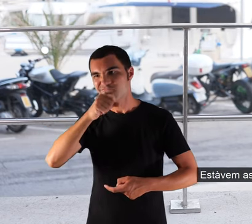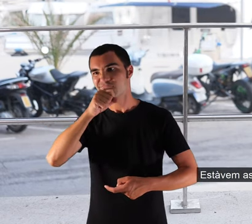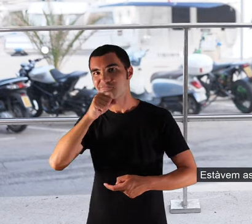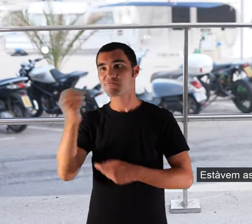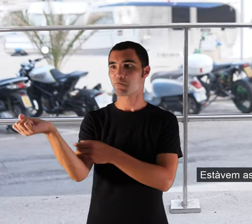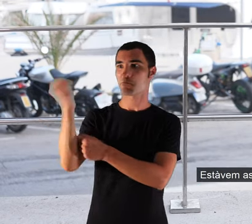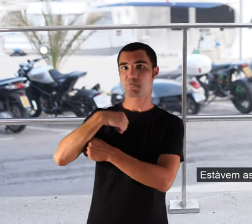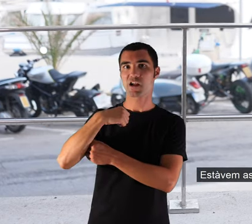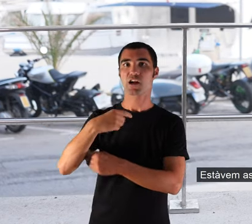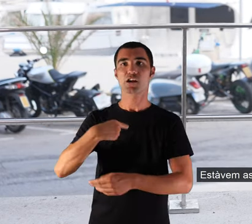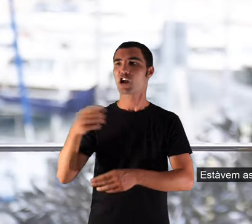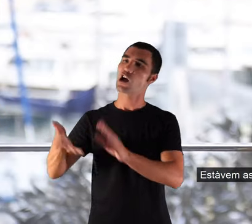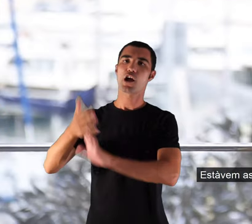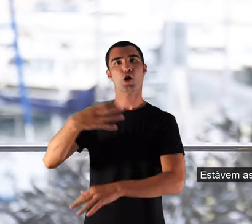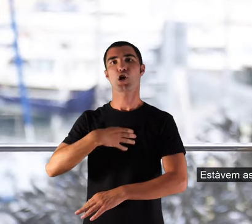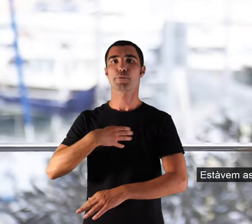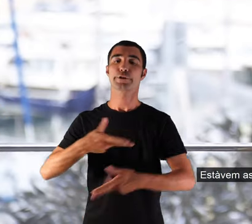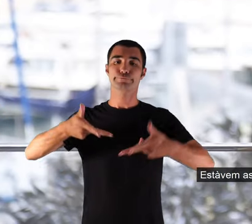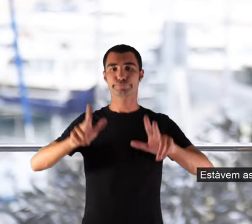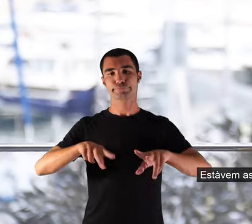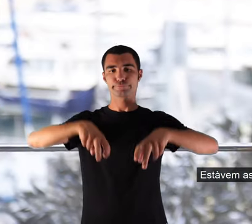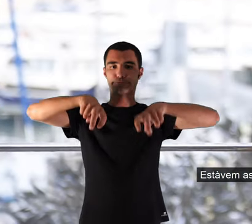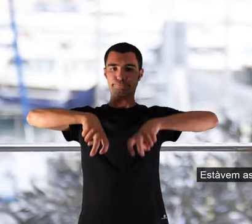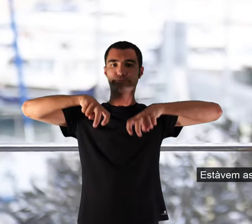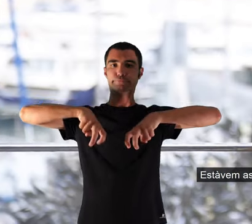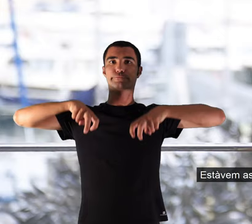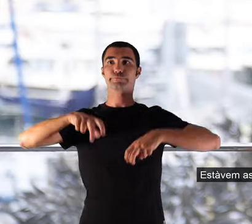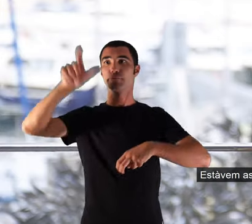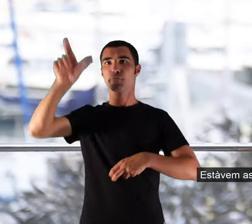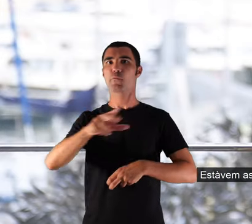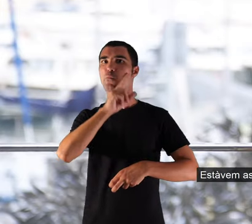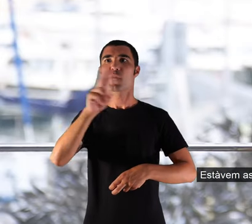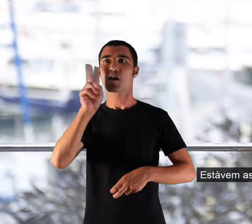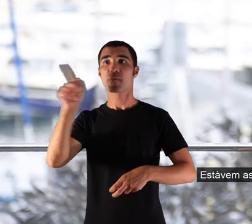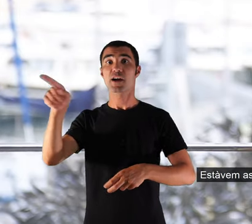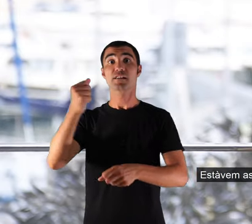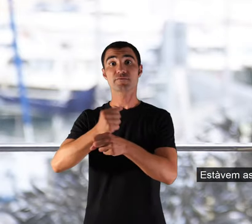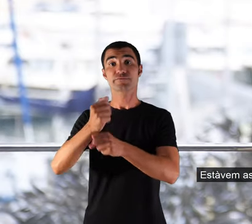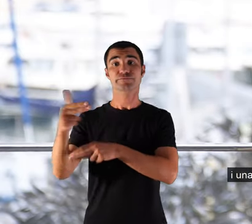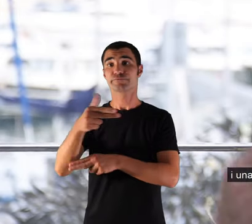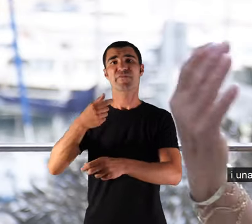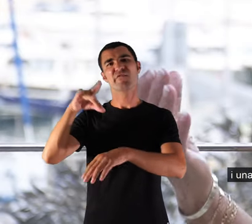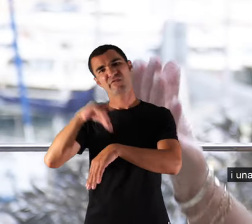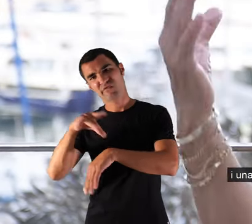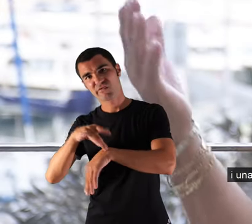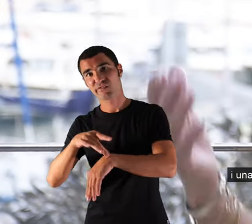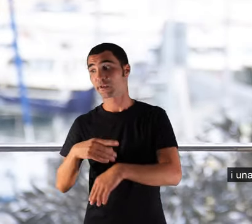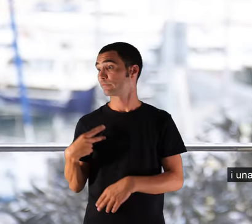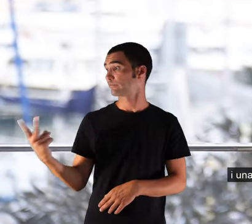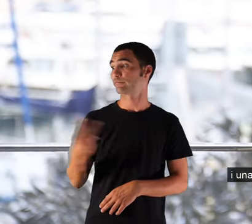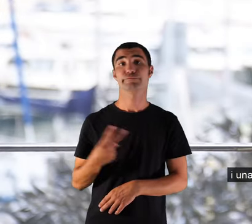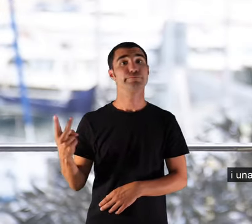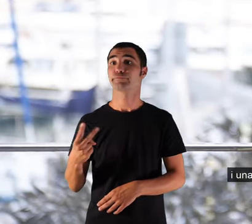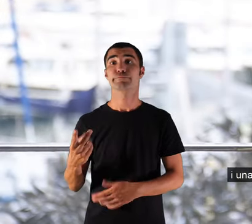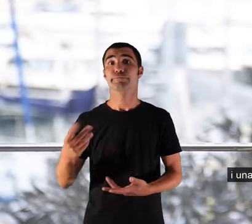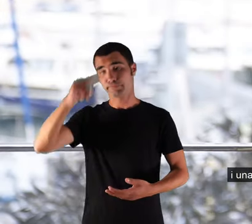estàvem assegudes a una escala. I ma mare, que la venedora s'havia posat malalta, i una de les dues deia a mon pare